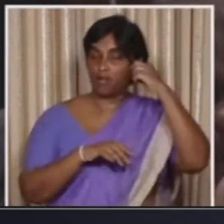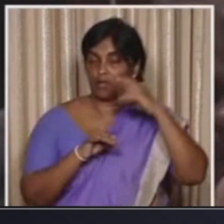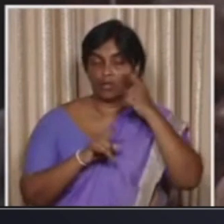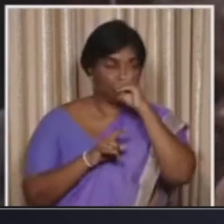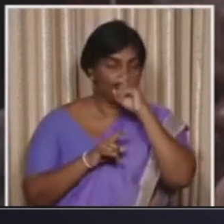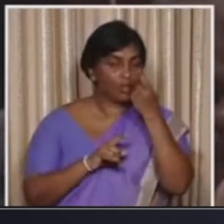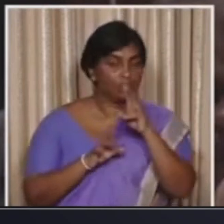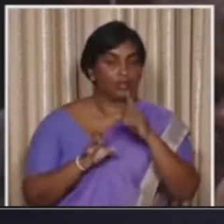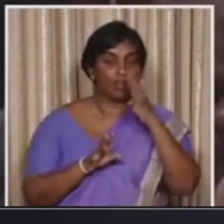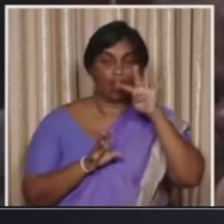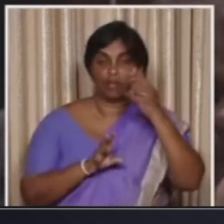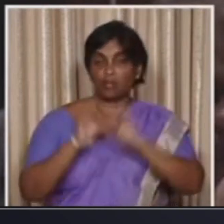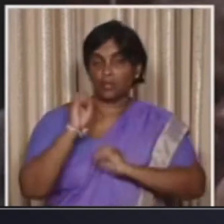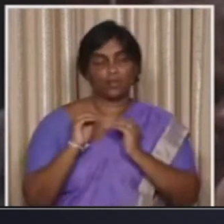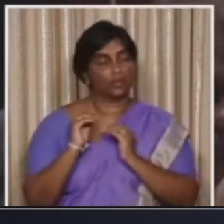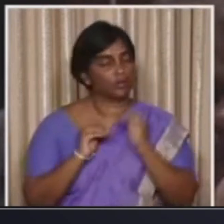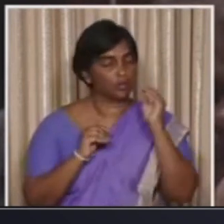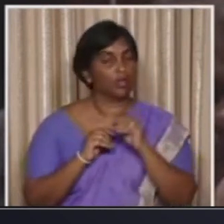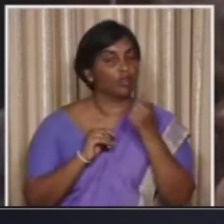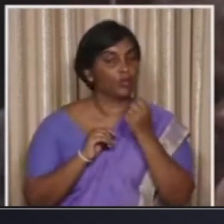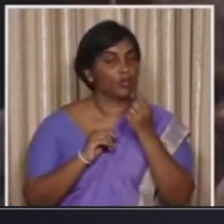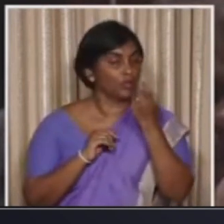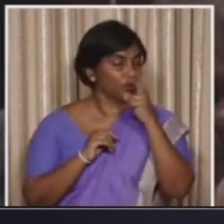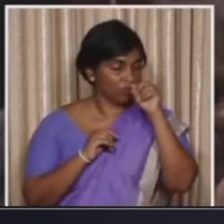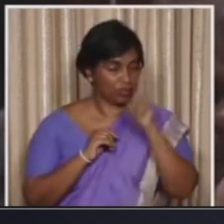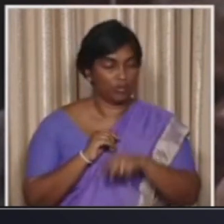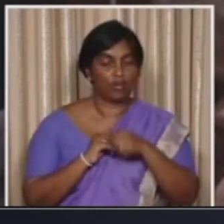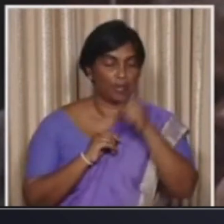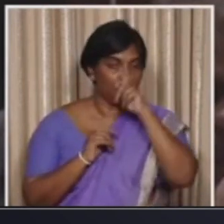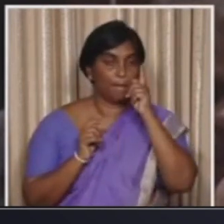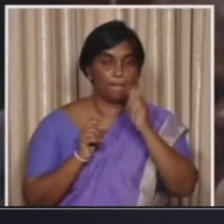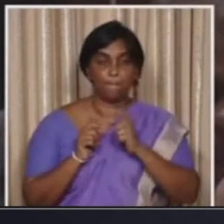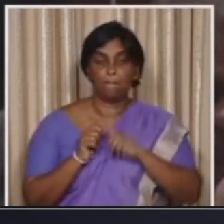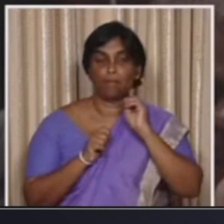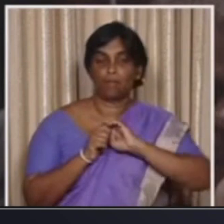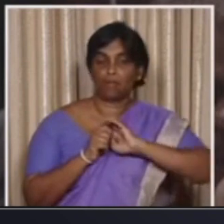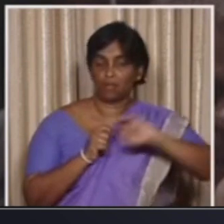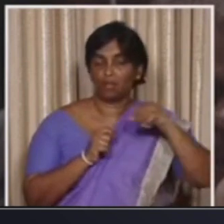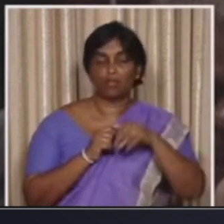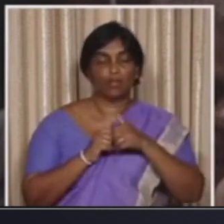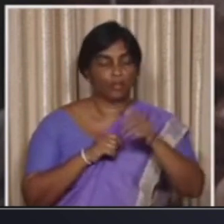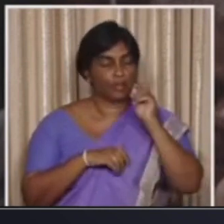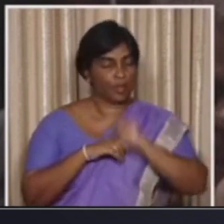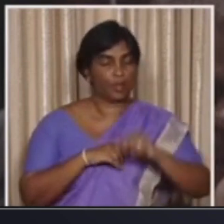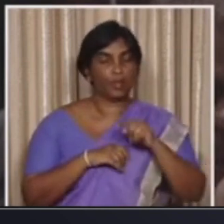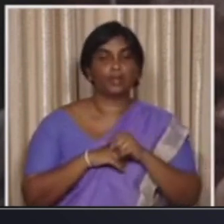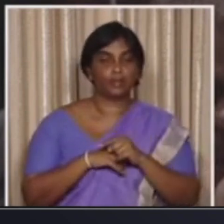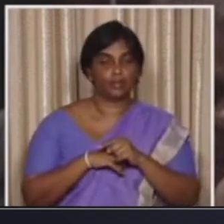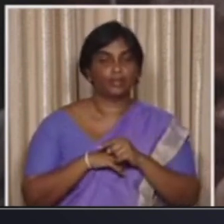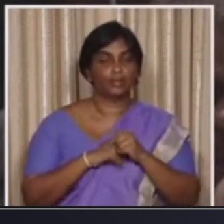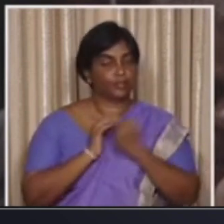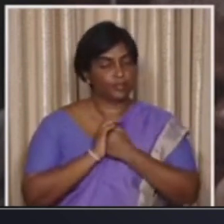14ට 400කින් වැඩි කරා. රුපියල් 12,000ක් මේ මිනිස්සුන්ගේ වැටුපෙන් අය කරගන්නයි මේ සැලසුම් හදලා තියෙන්නේ.